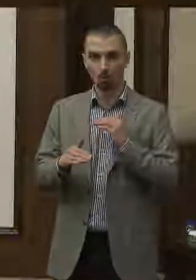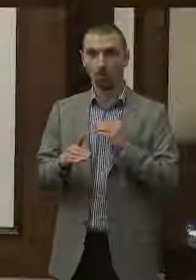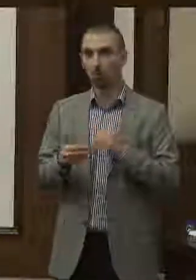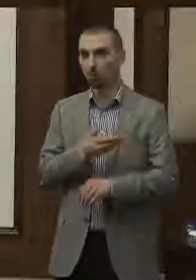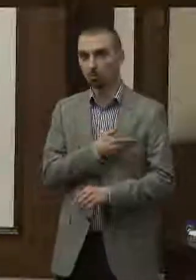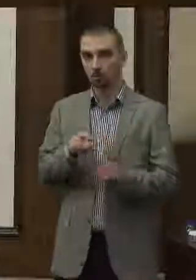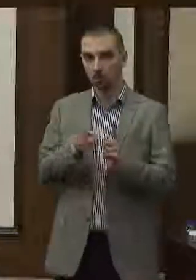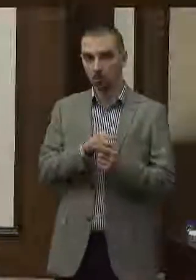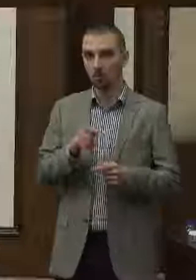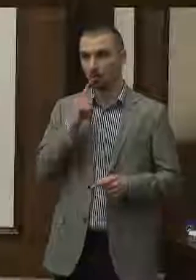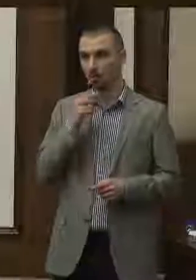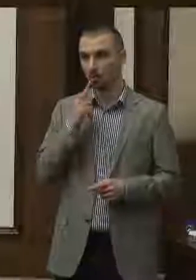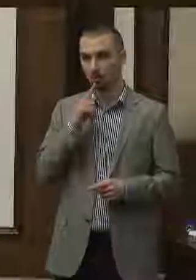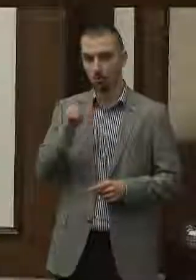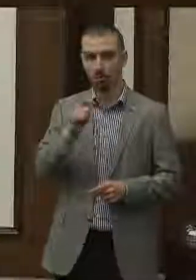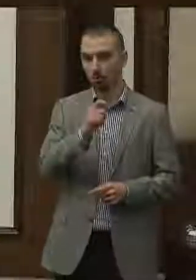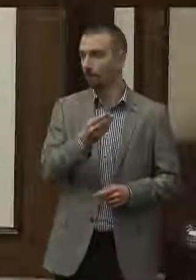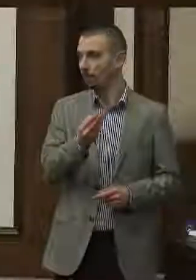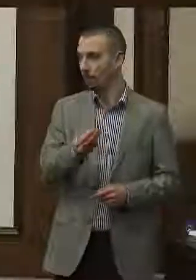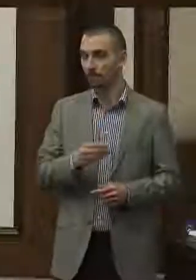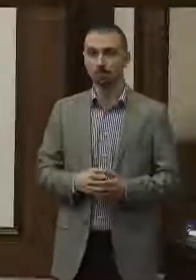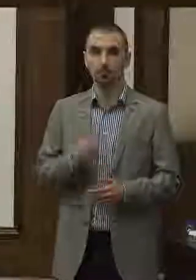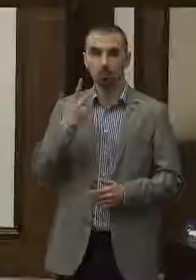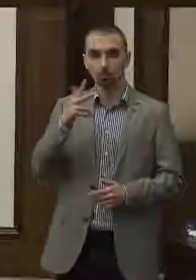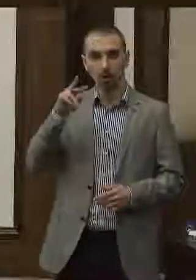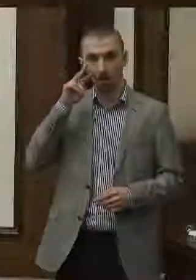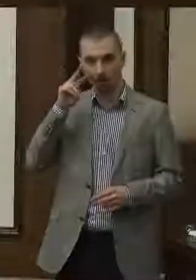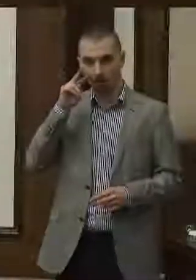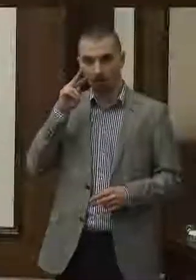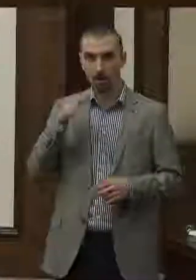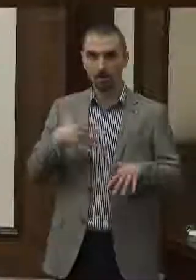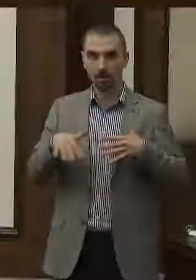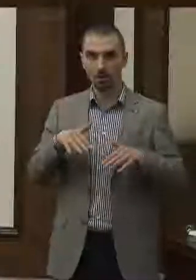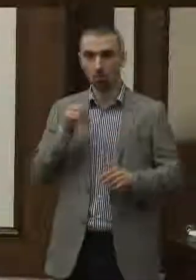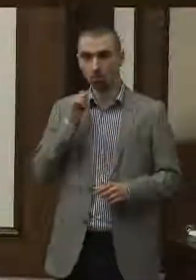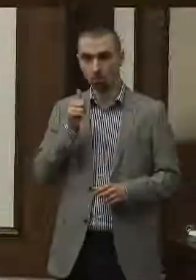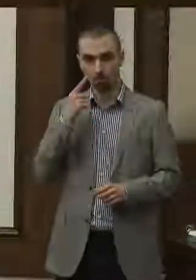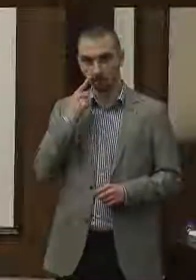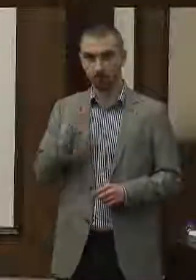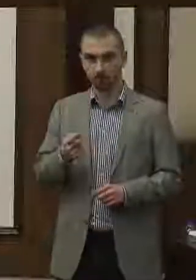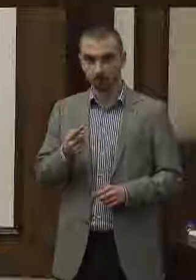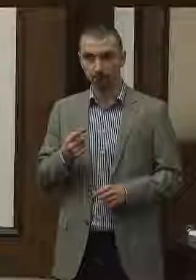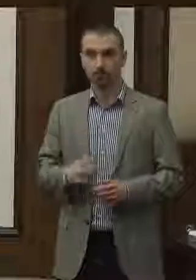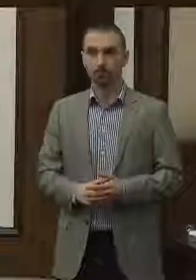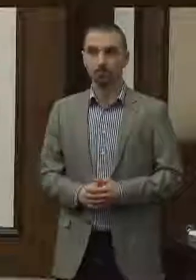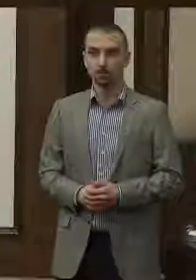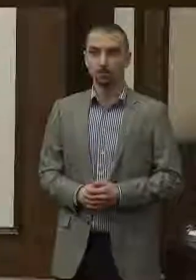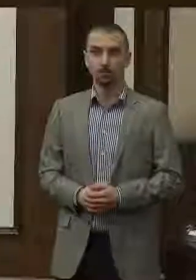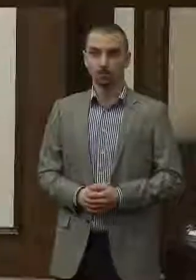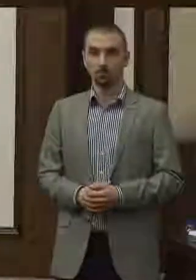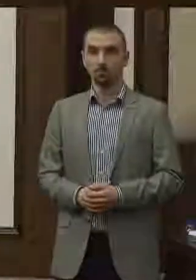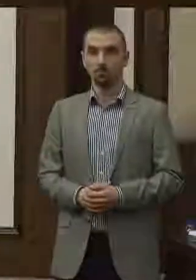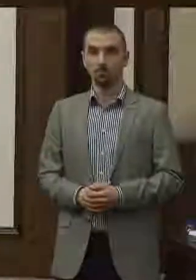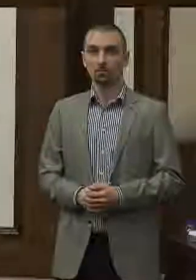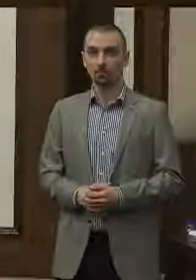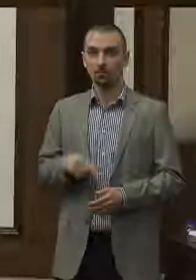vereceğim. 3 Aralık dezavantajlı vatandaşlarımızla ilgili anma günü,